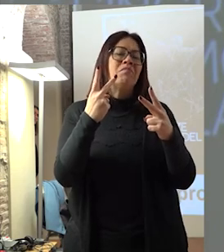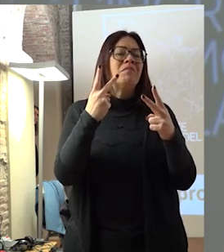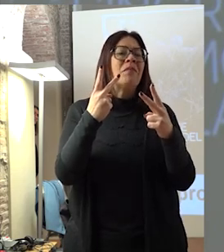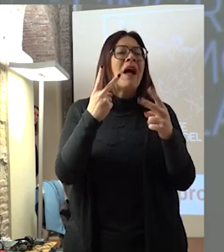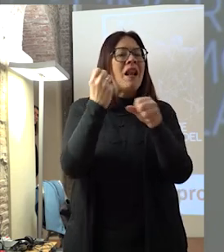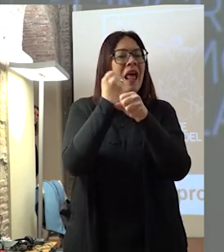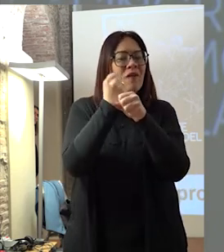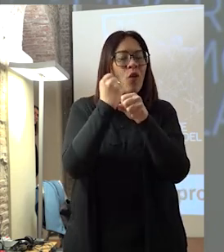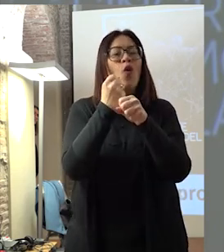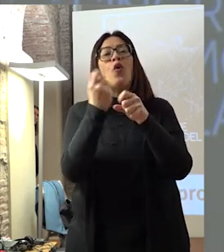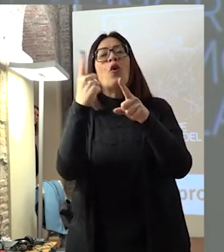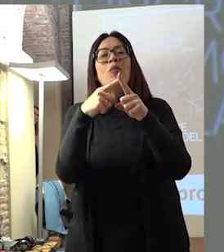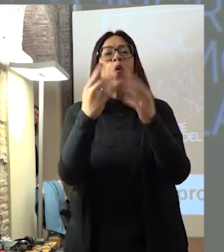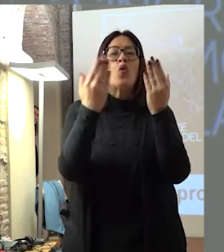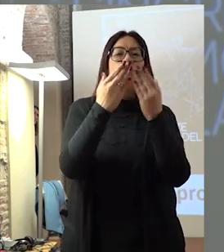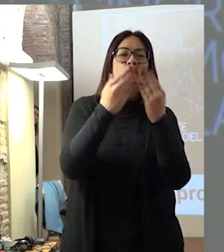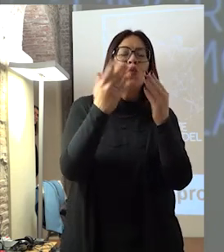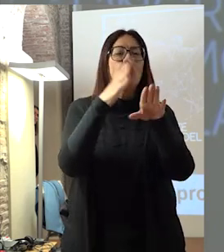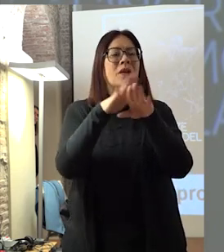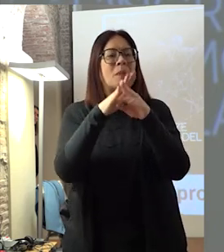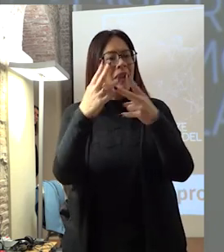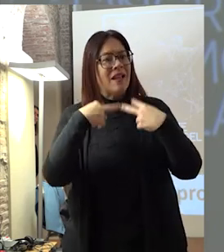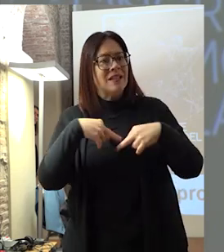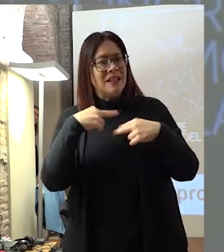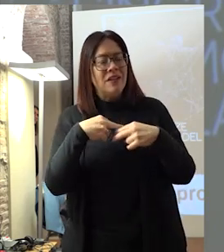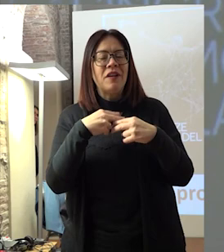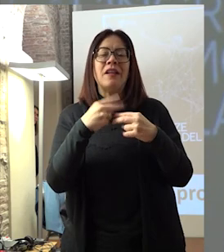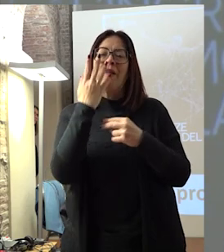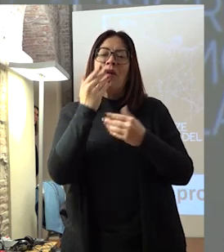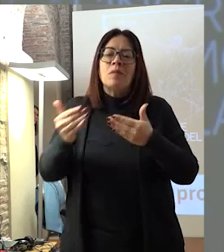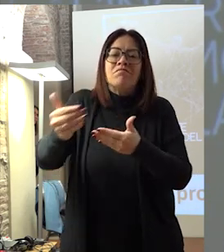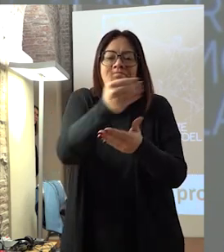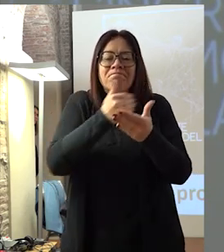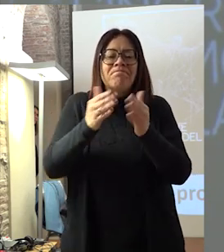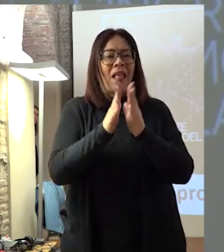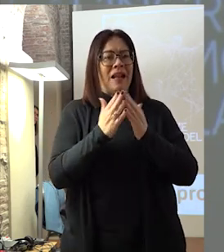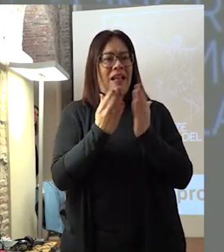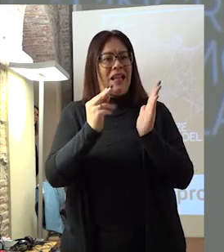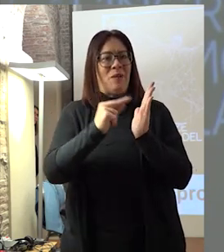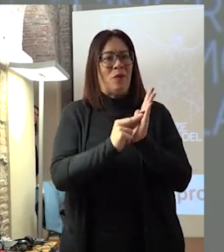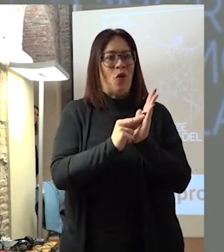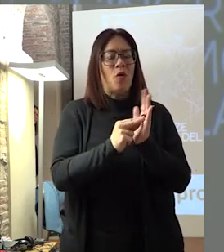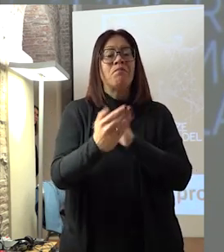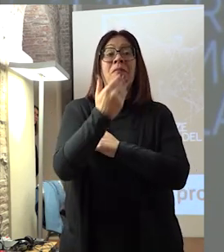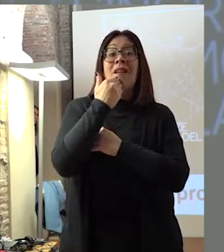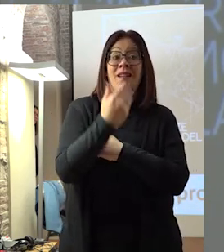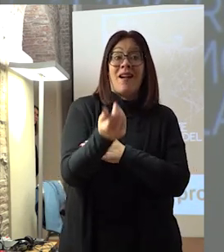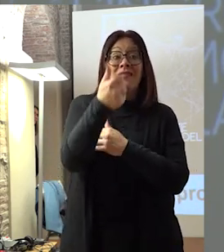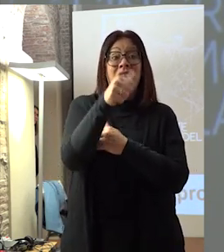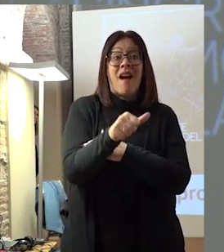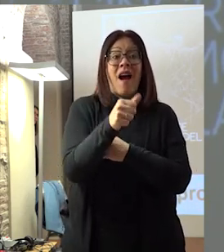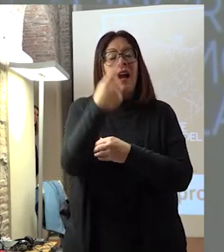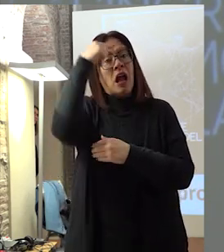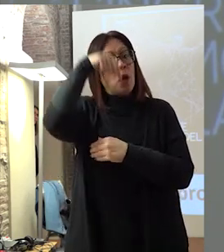professionalità con queste esperienze di vita che cerchiamo di raccogliere in questa collana. Ringrazio anche tutte le psicologhe e